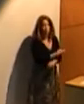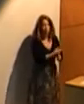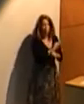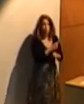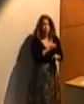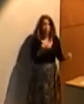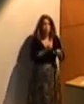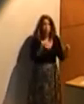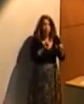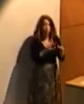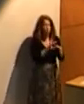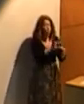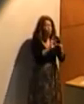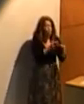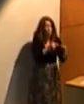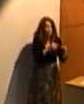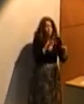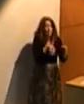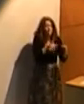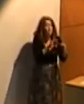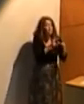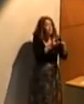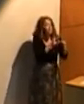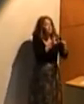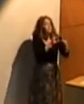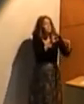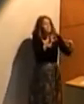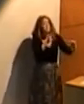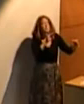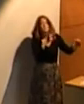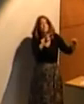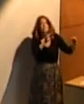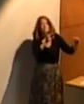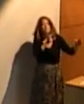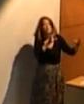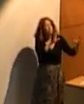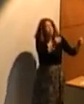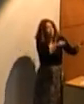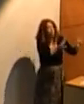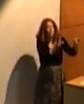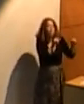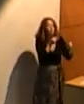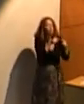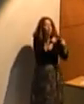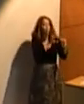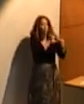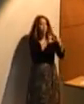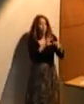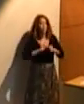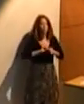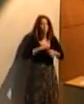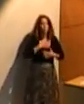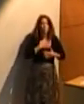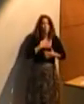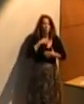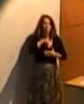la pub la beauté de la relation ne s'arrête jamais même s'il reste peu même si à très peu de relations il ya relation quand même ainsi donc je